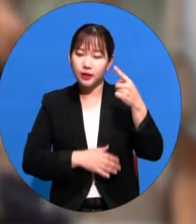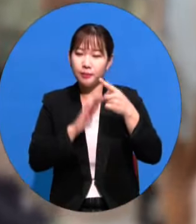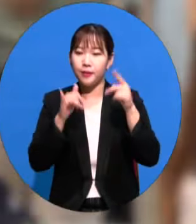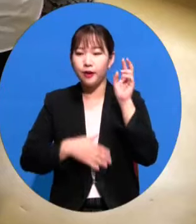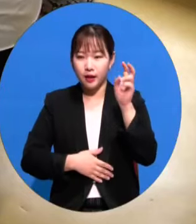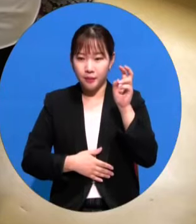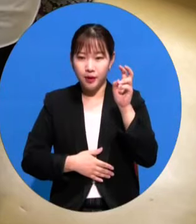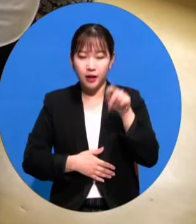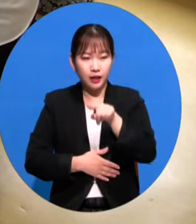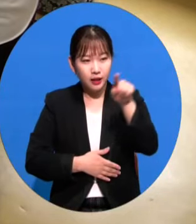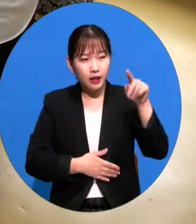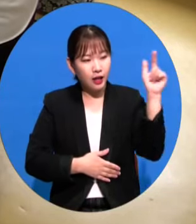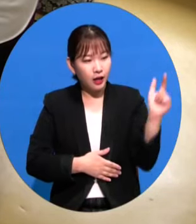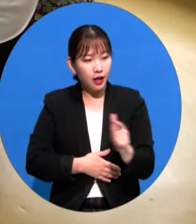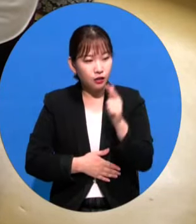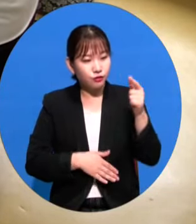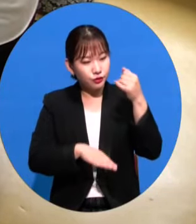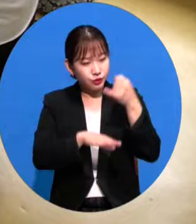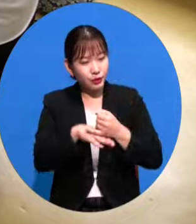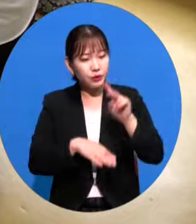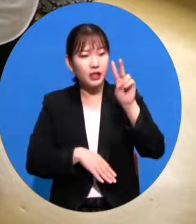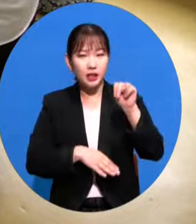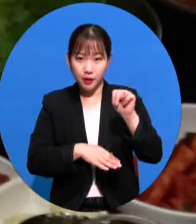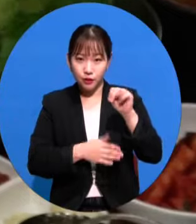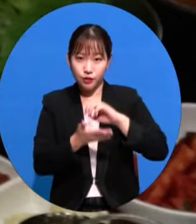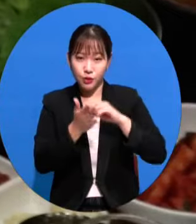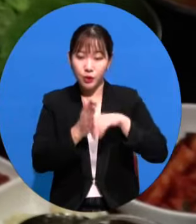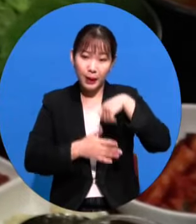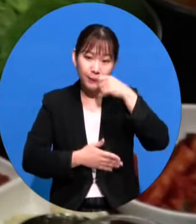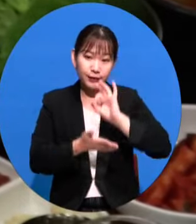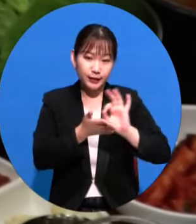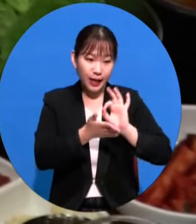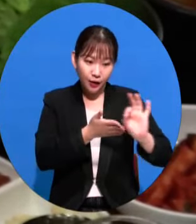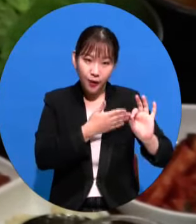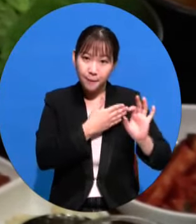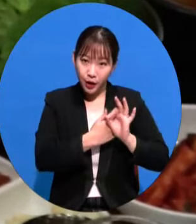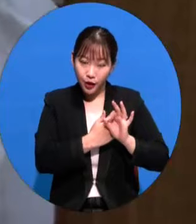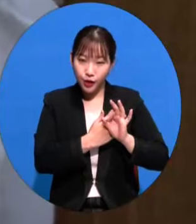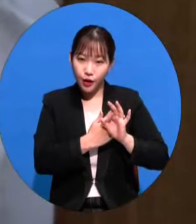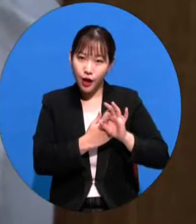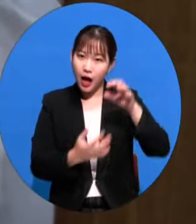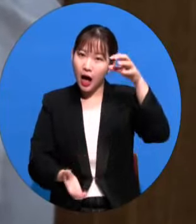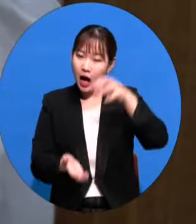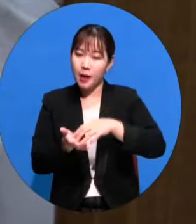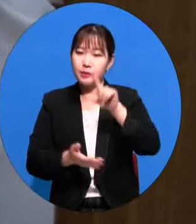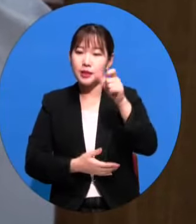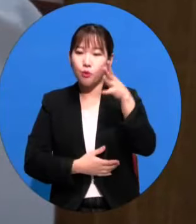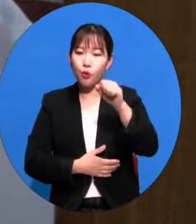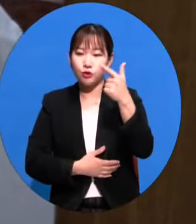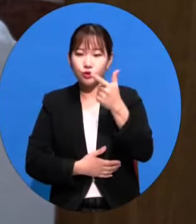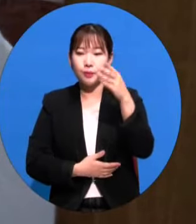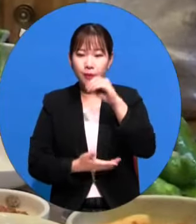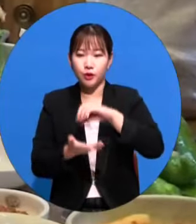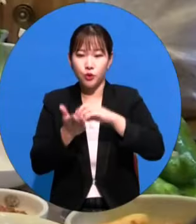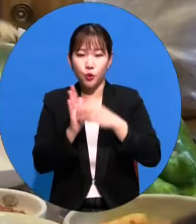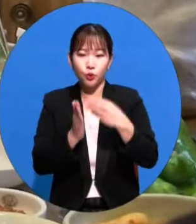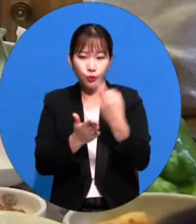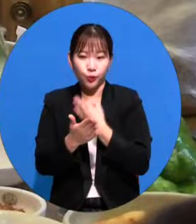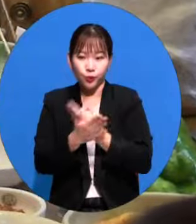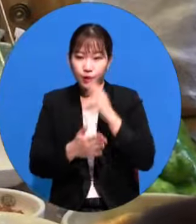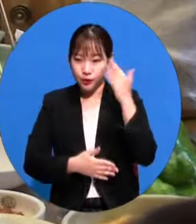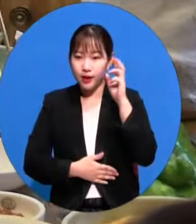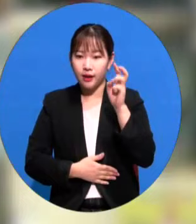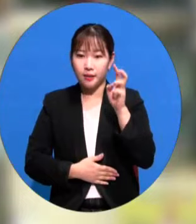예상됩니다. 이들이 하루에 최소 2만 원가량 음식값으로 지출한다면 15억 6천여만 원의 수익이